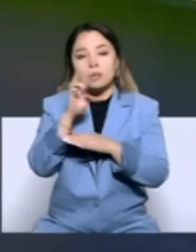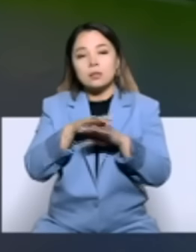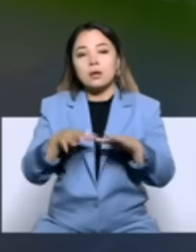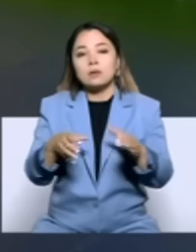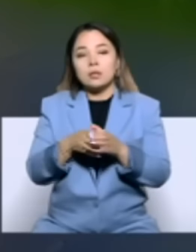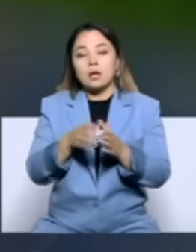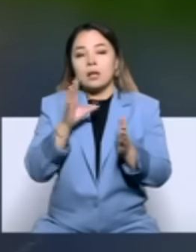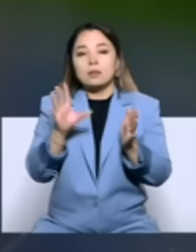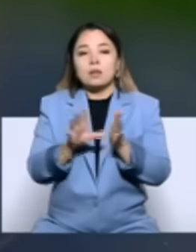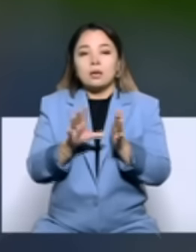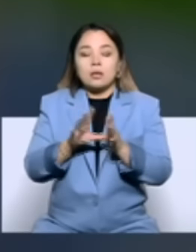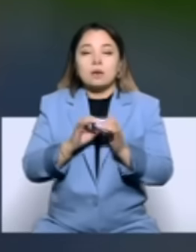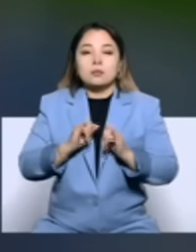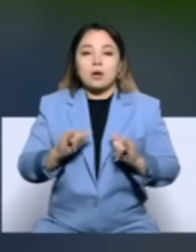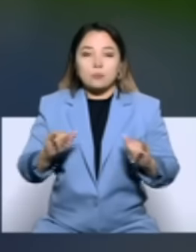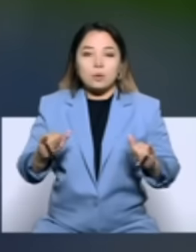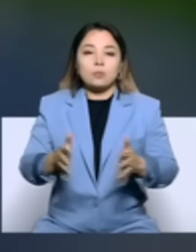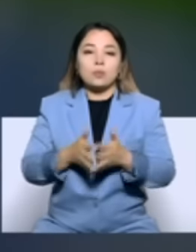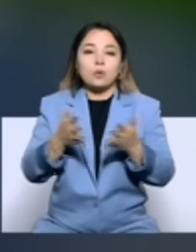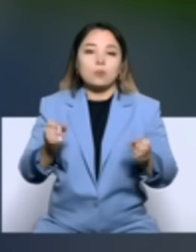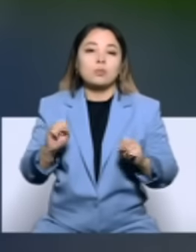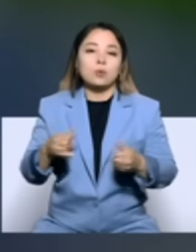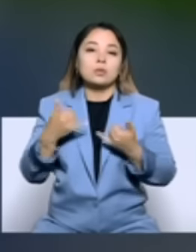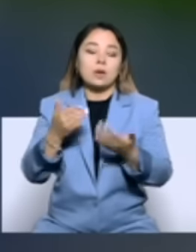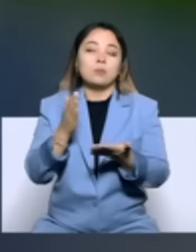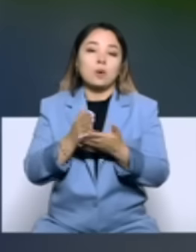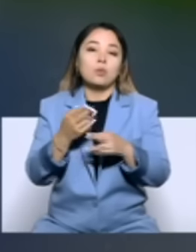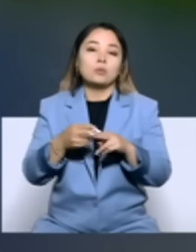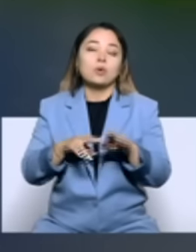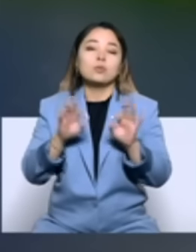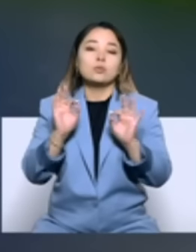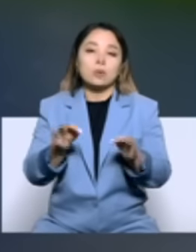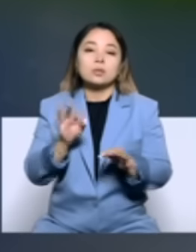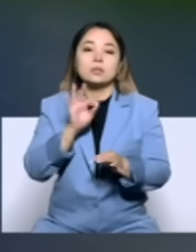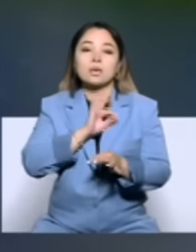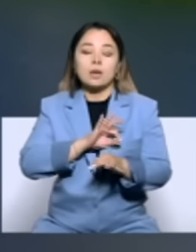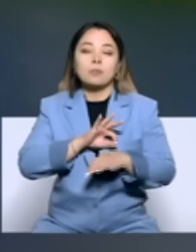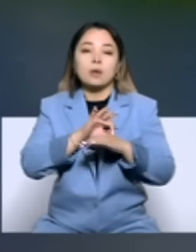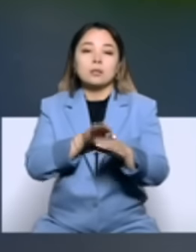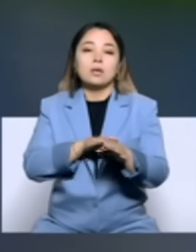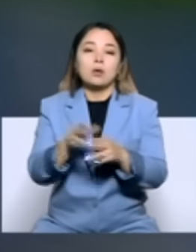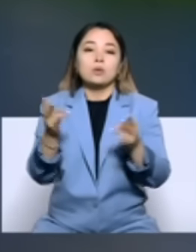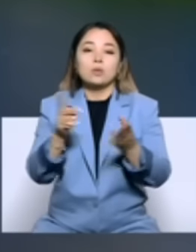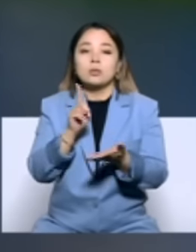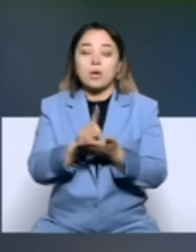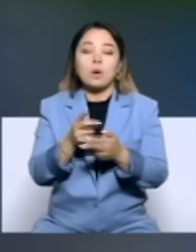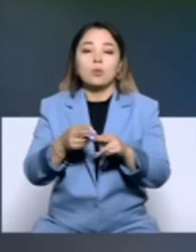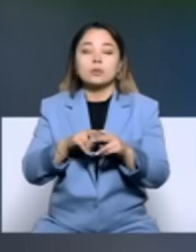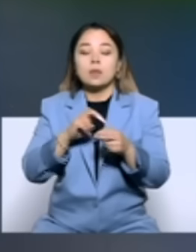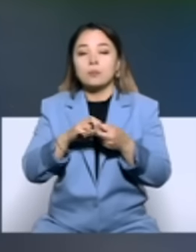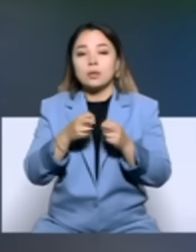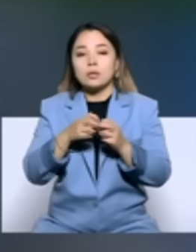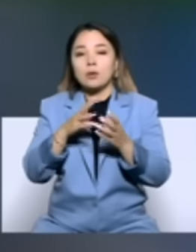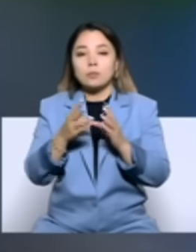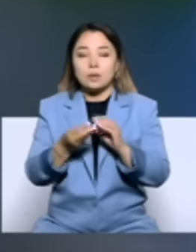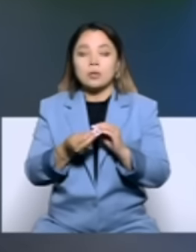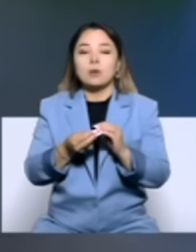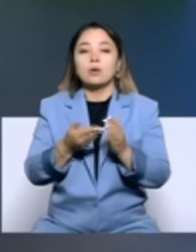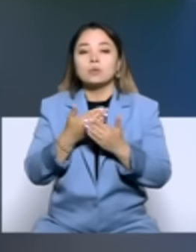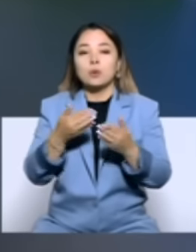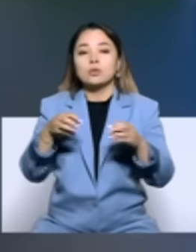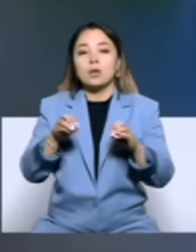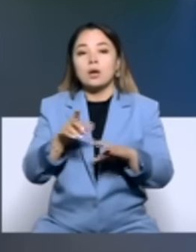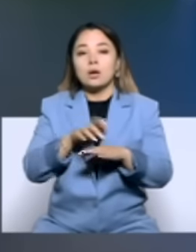елімізде атом энергетикасын дамытуға зор мүмкіндік бар. Оны дұрыс, яғни тиімді пайдаланған жөн. Осы мәселеге қатысты соңғы